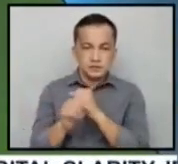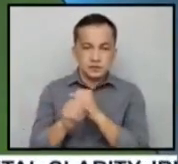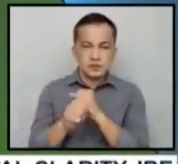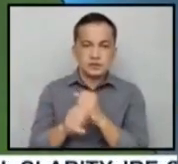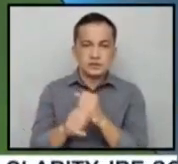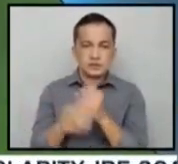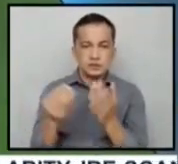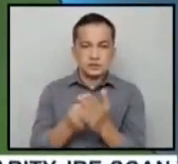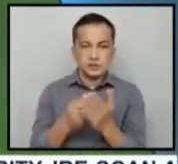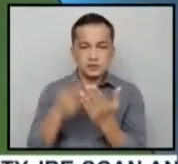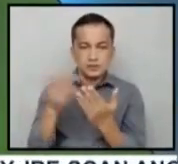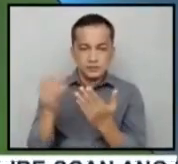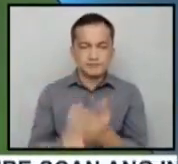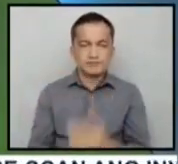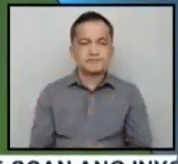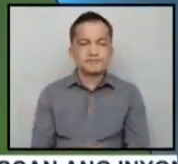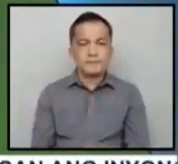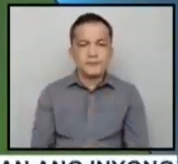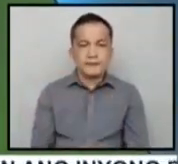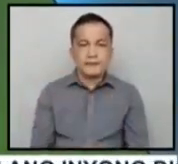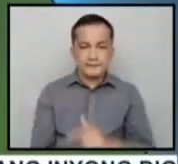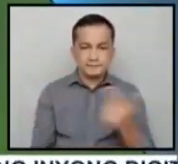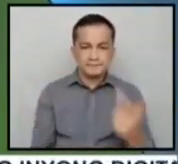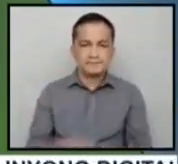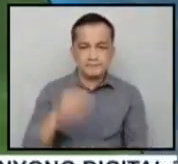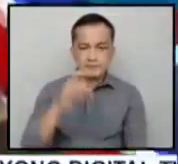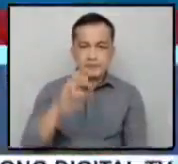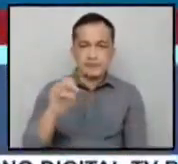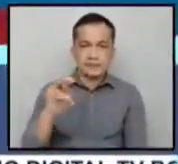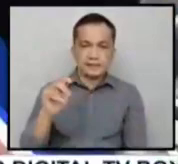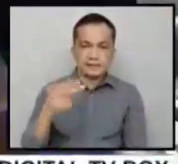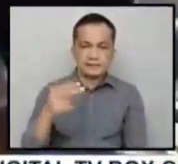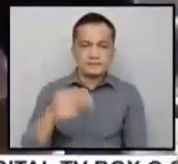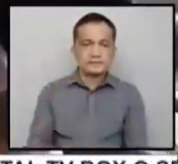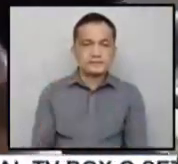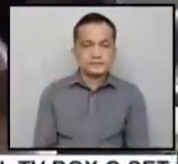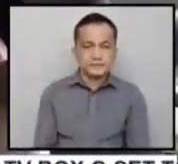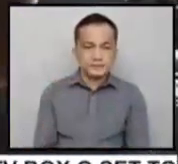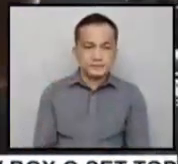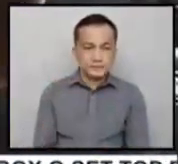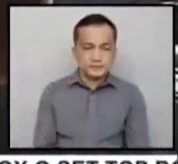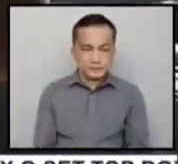Si Kenneth Pasyente sa detalye. Rise and shine, Kenneth.